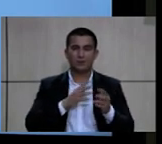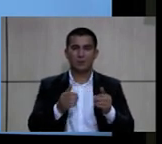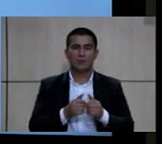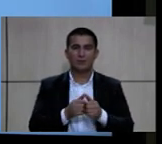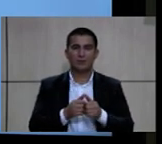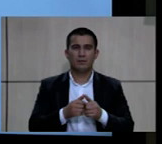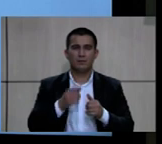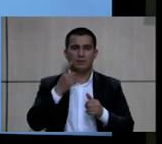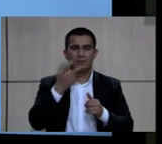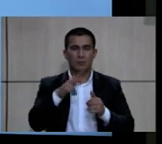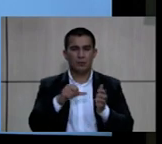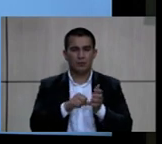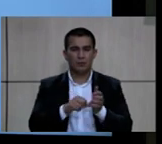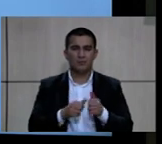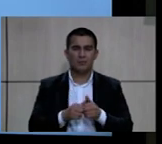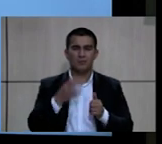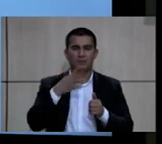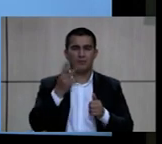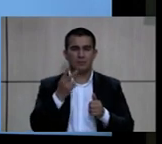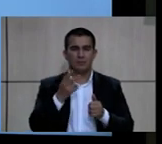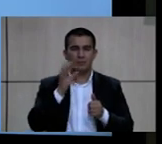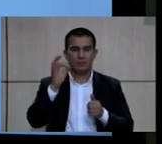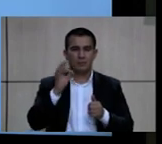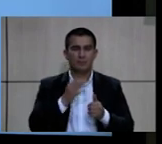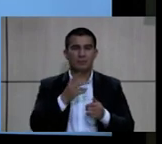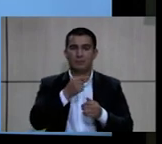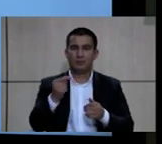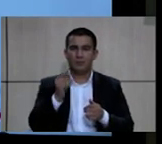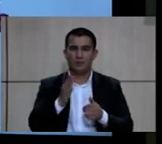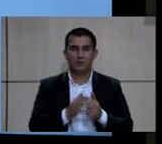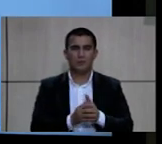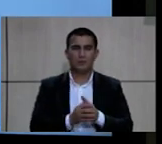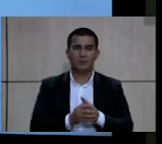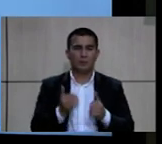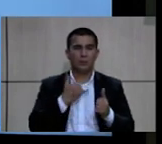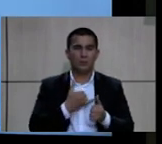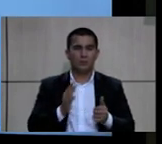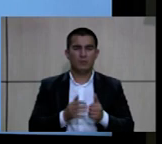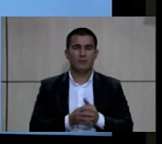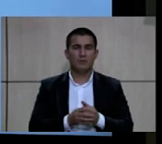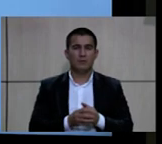Demek 136'dan 42 gradusni ayırsak, bizda